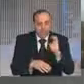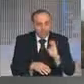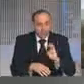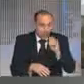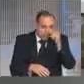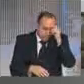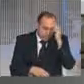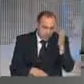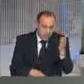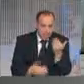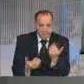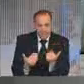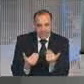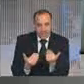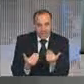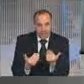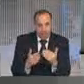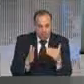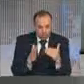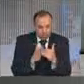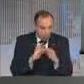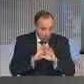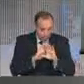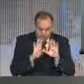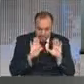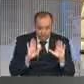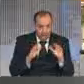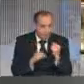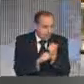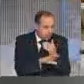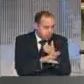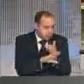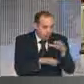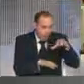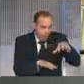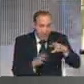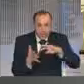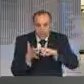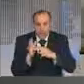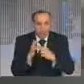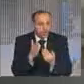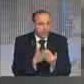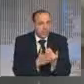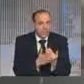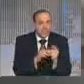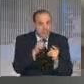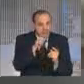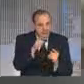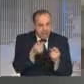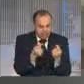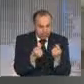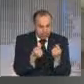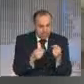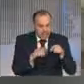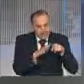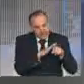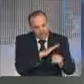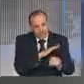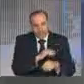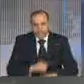التونسيه في انتظار الانتهاء كليا من انجاز القطب التكنولوجي لتثمين ثروات